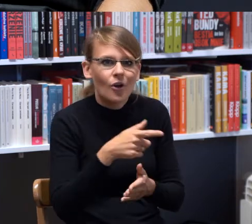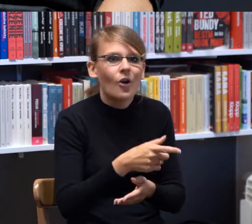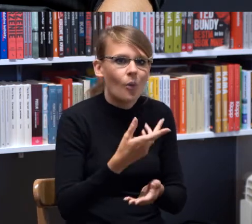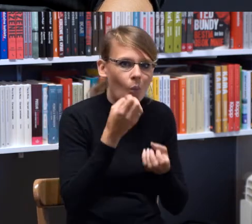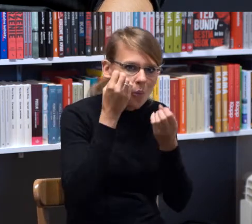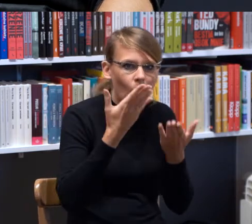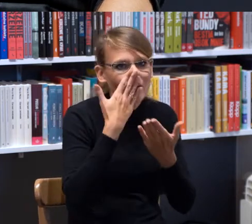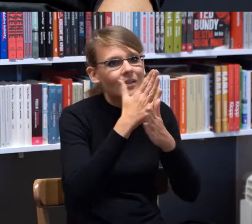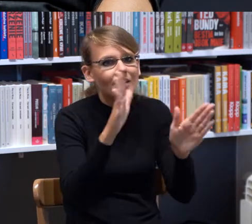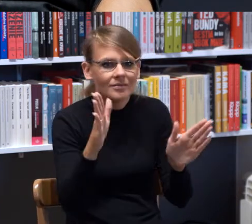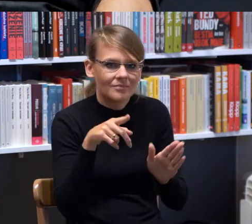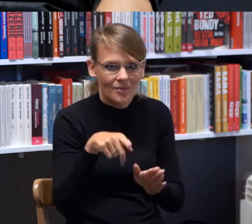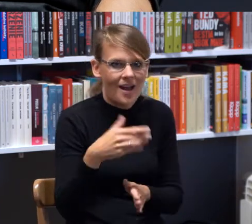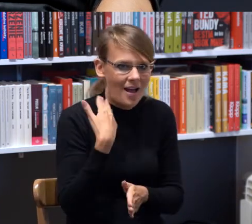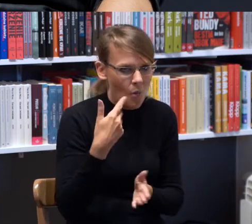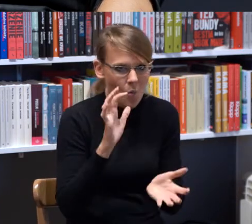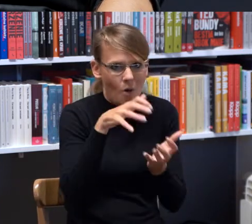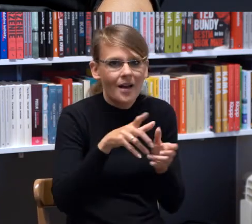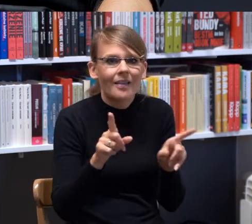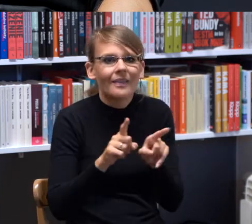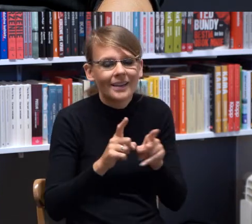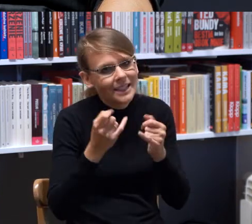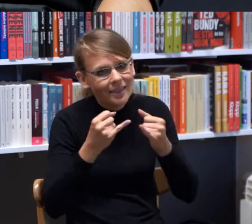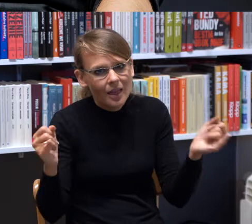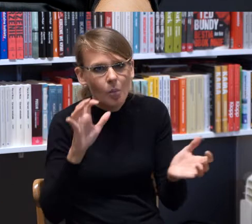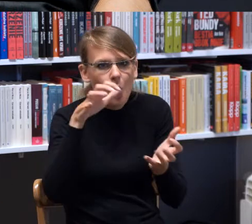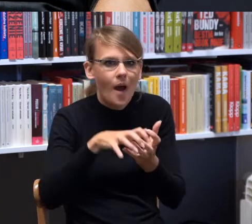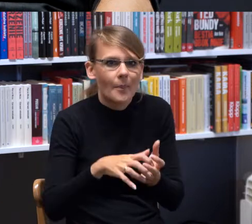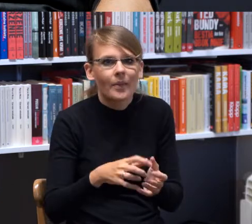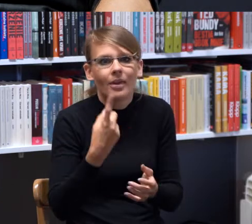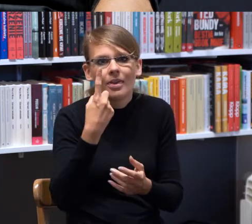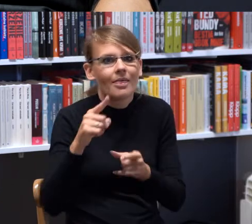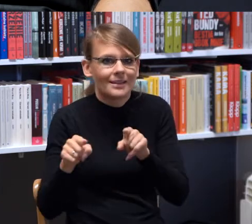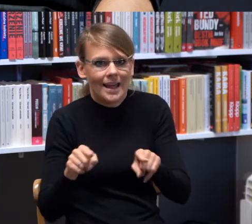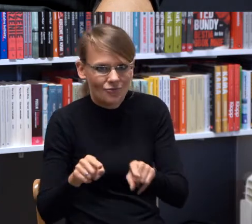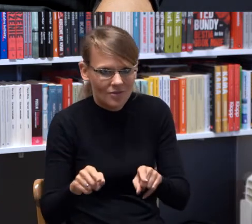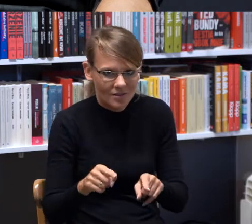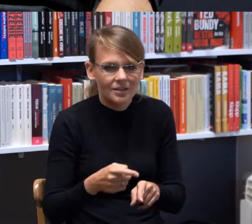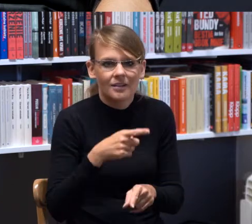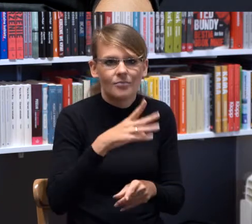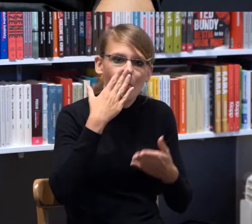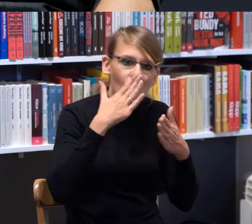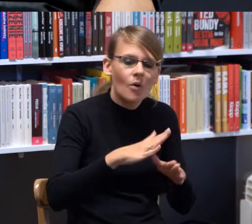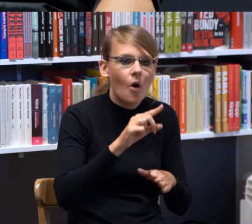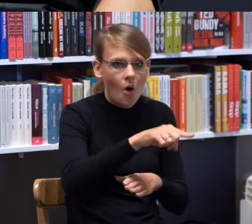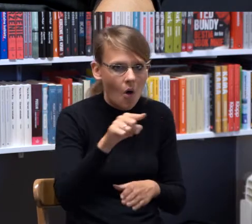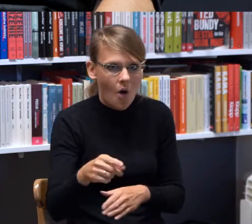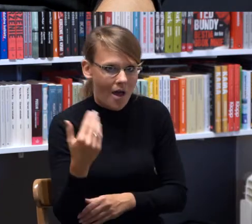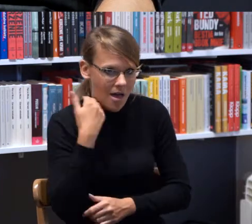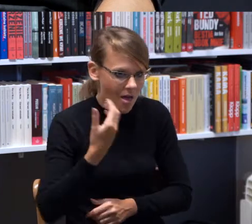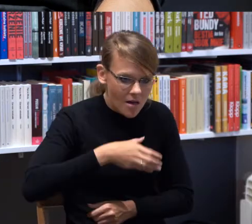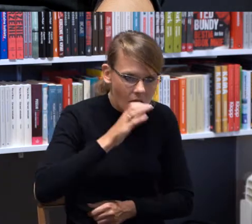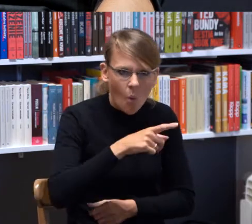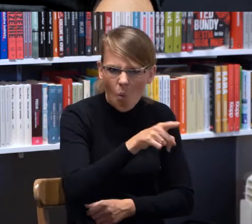pułapek jest więcej, no jest jeszcze pułapka taka jednoznaczności. To też o tym warto powiedzieć, właśnie takie pokazywanie, że ci pijący to tacy źli,